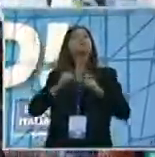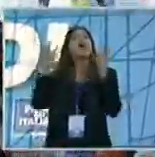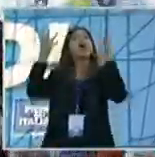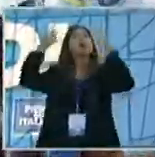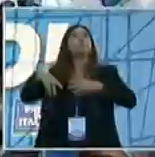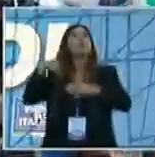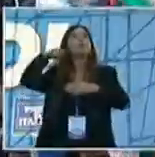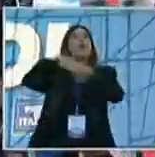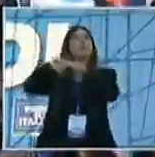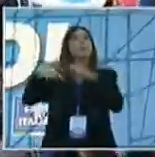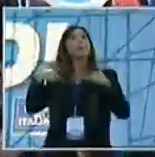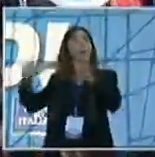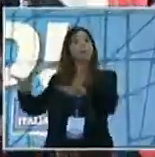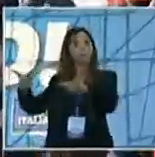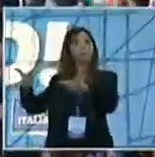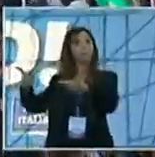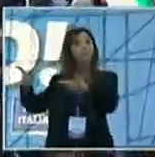immigrati.